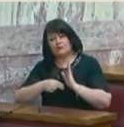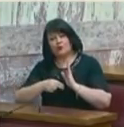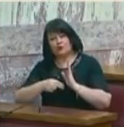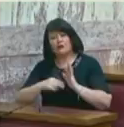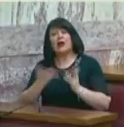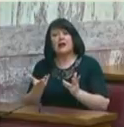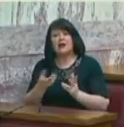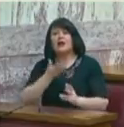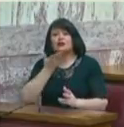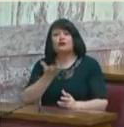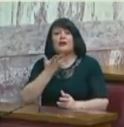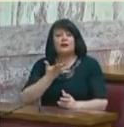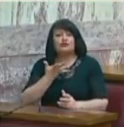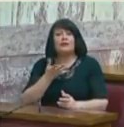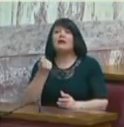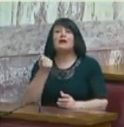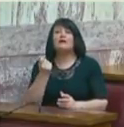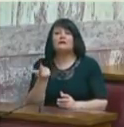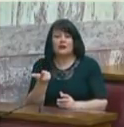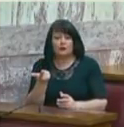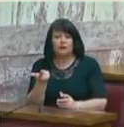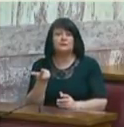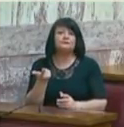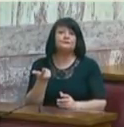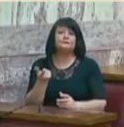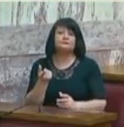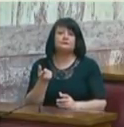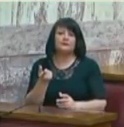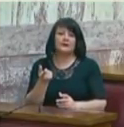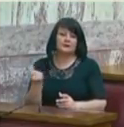χώρας παρέμεναν παντελώς εκτροχιασμένα.